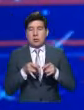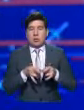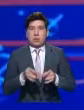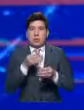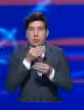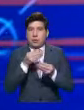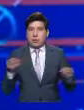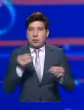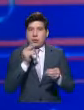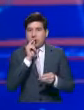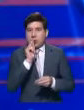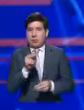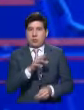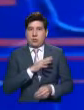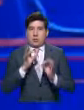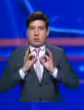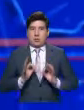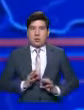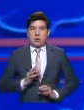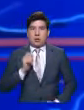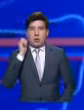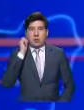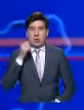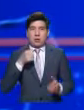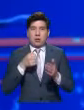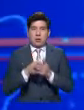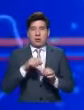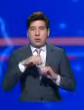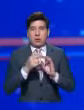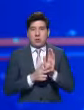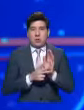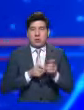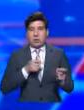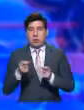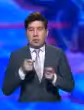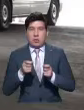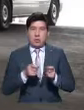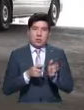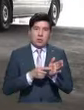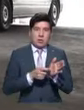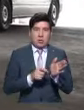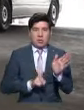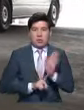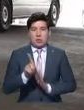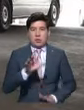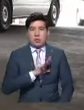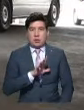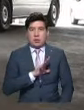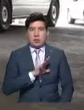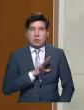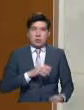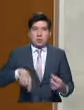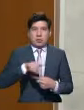жоғалып кеткенін анықтады. Прокурорлар кәмелетке толмаған баланы саудалау фактісі бойынша тергеуді бастады. Қылмыс кездейсоқ анықталған,